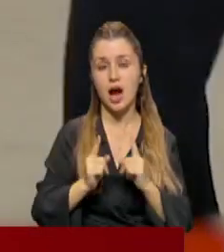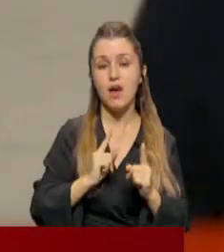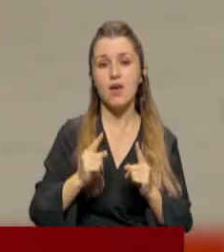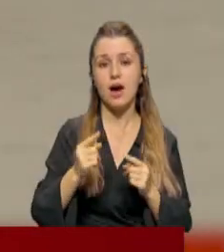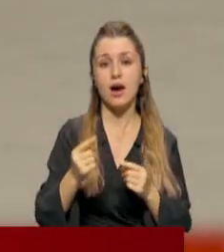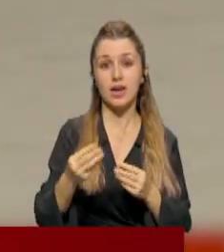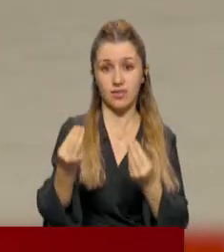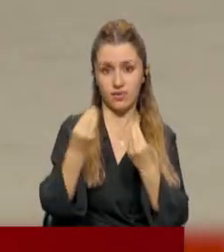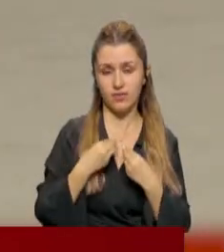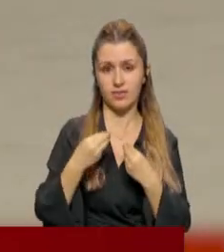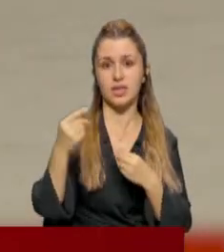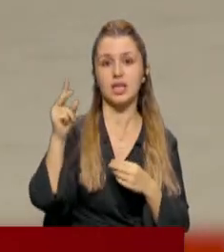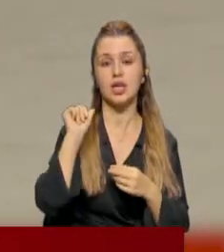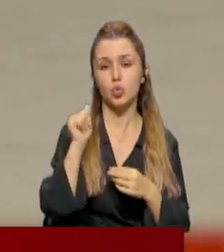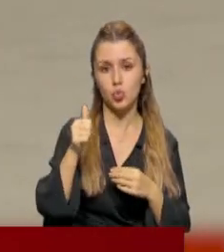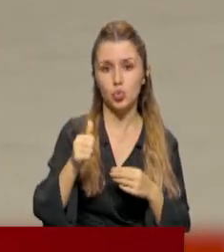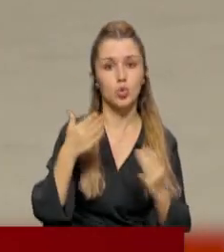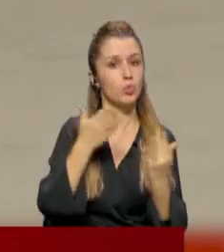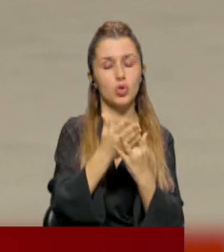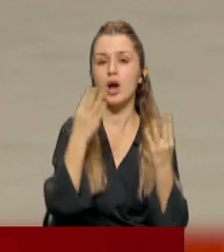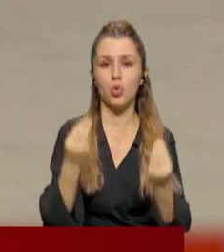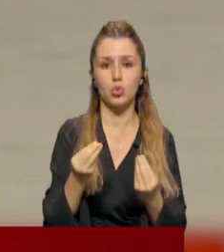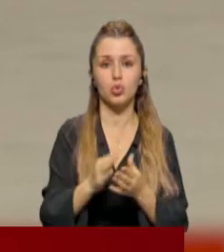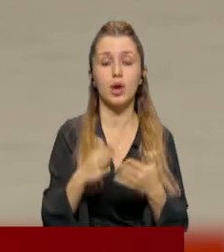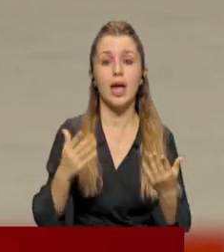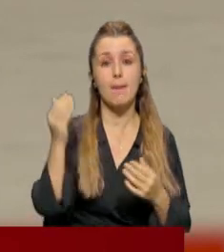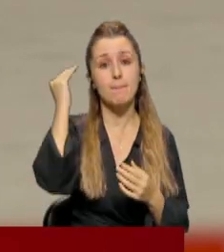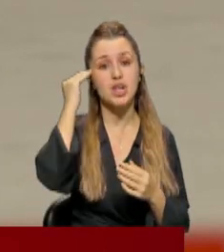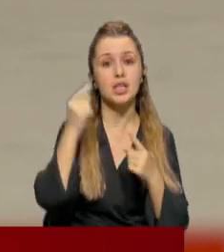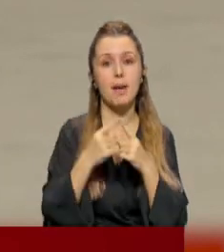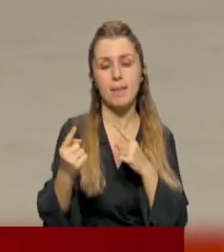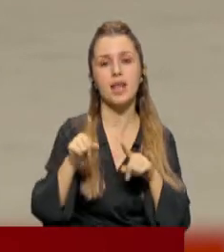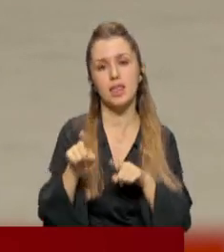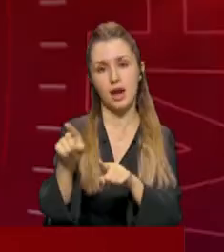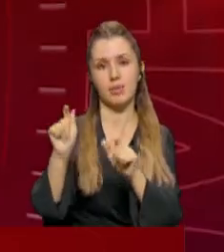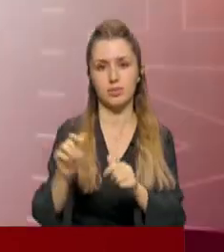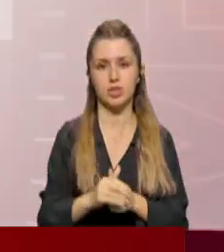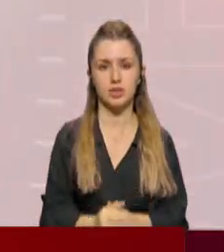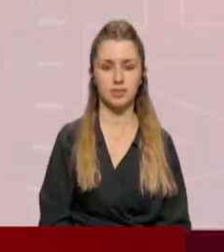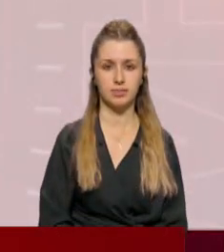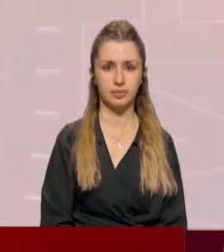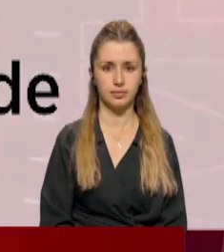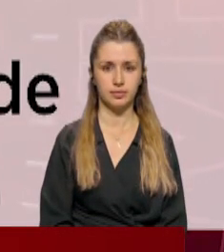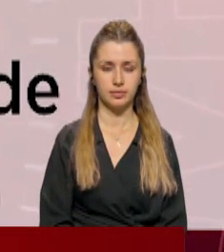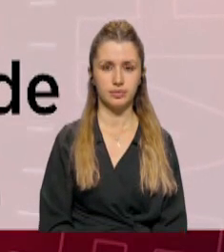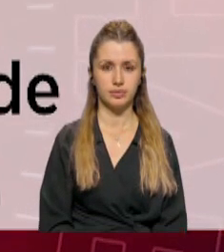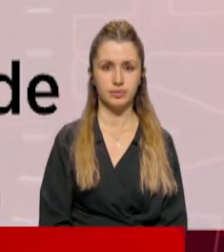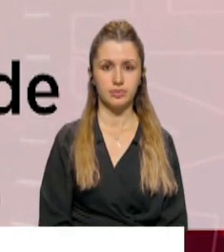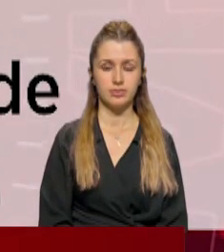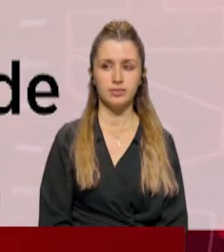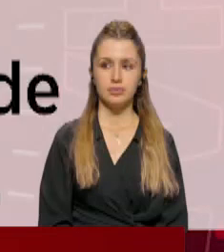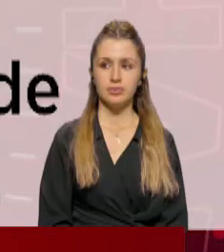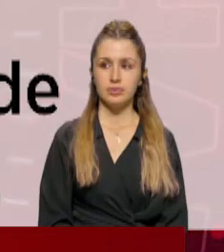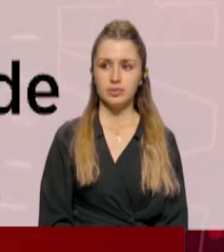ihbar edildiği gün davaya müdahil olmuşuz. En başından beri takip etmişiz. Süreç normal değil. Böyle hassas